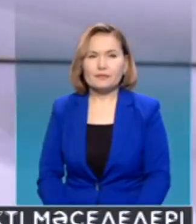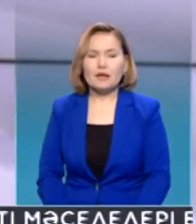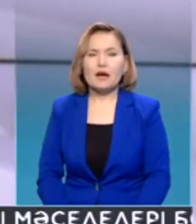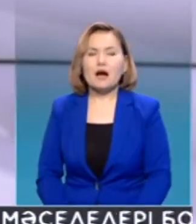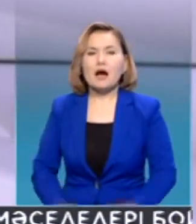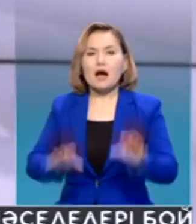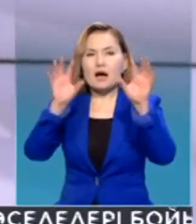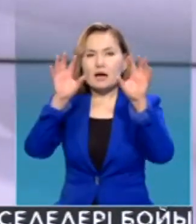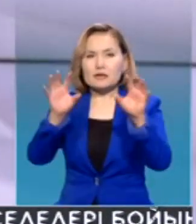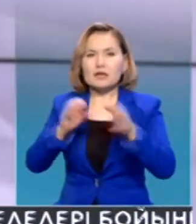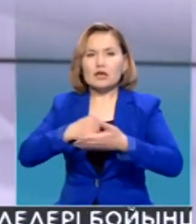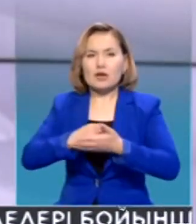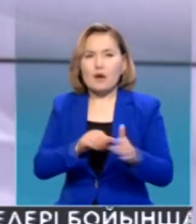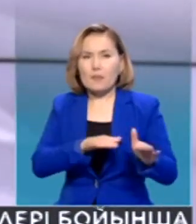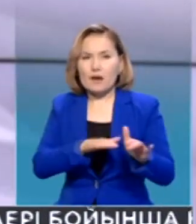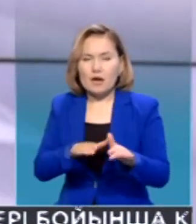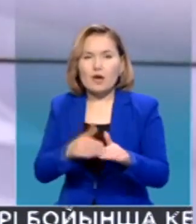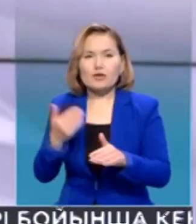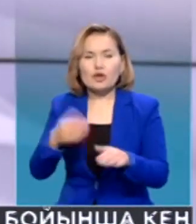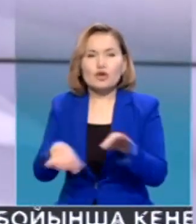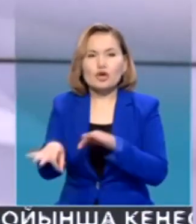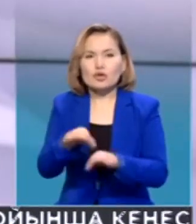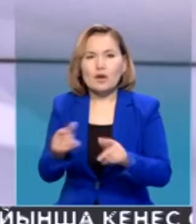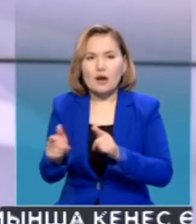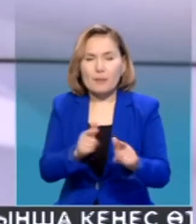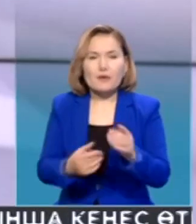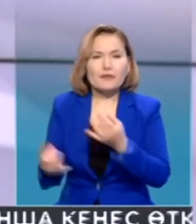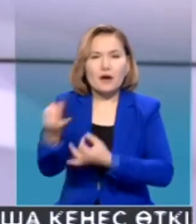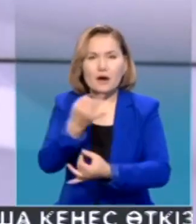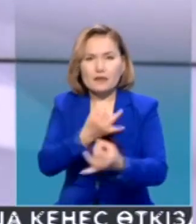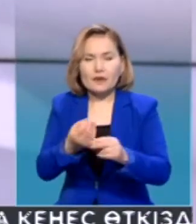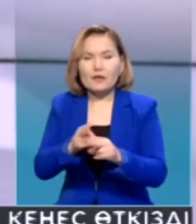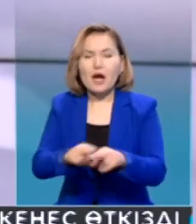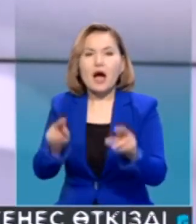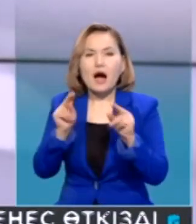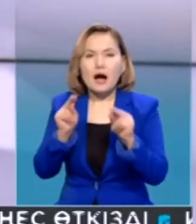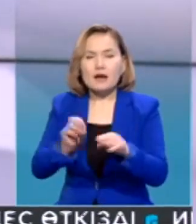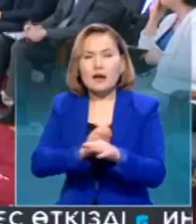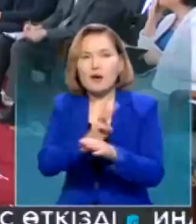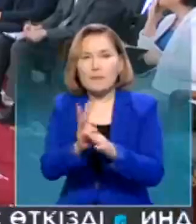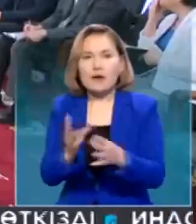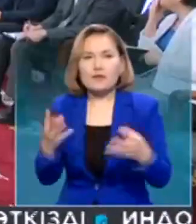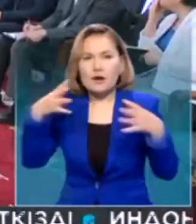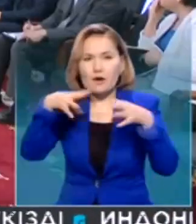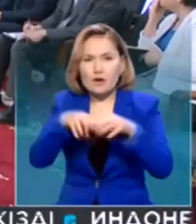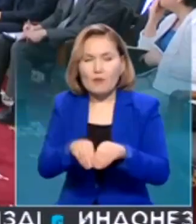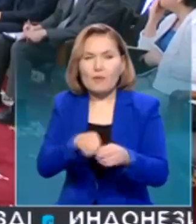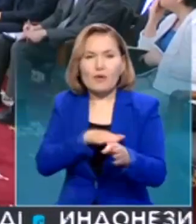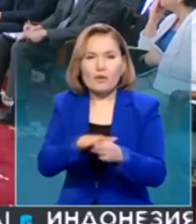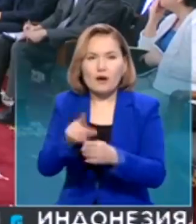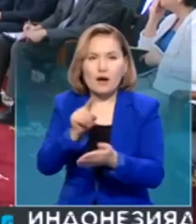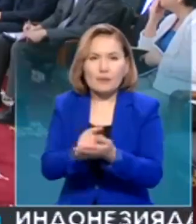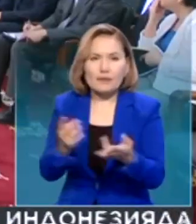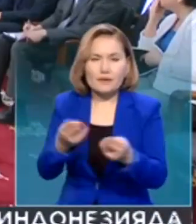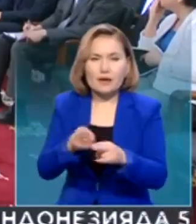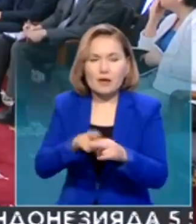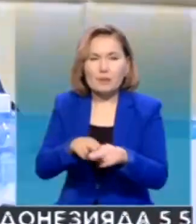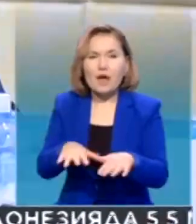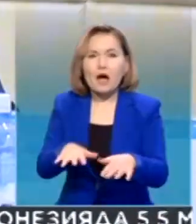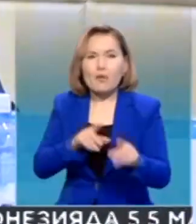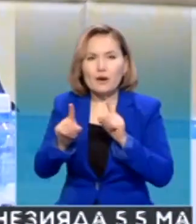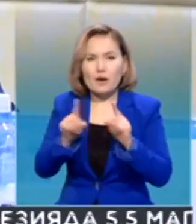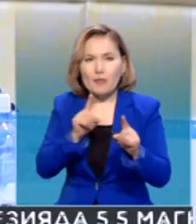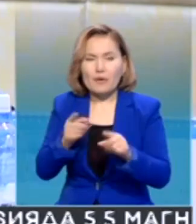Заң шығару үдерісі, оның жобаларын әзірлеу және талқылау барынша ашық әрі инклюзивті түрде жүргізілуі керек. Сенат төрағасы